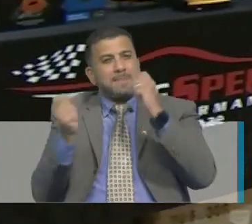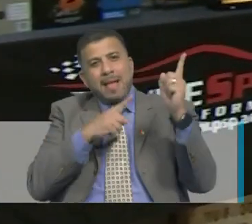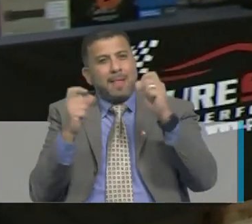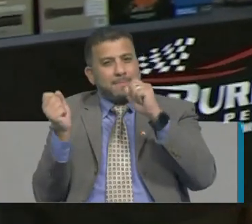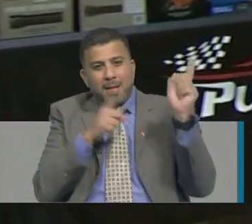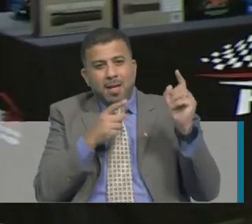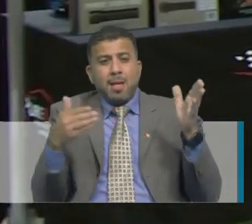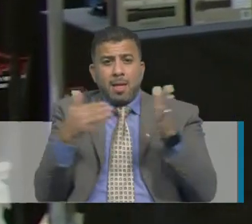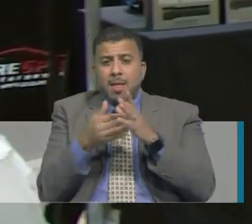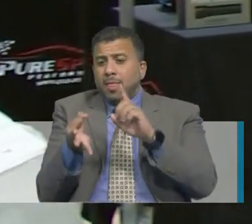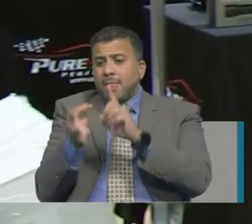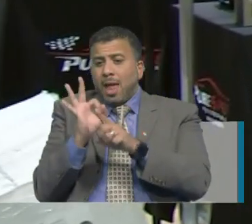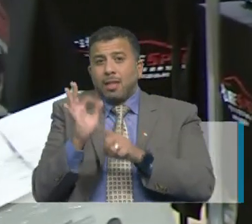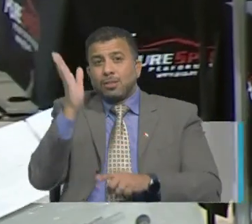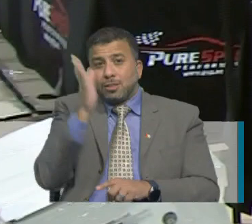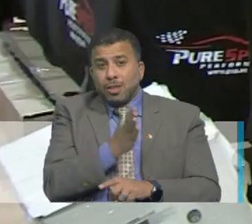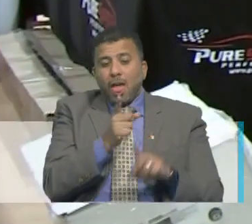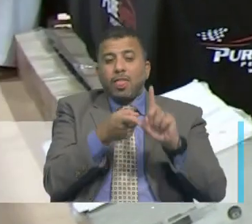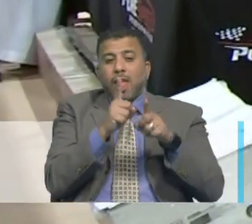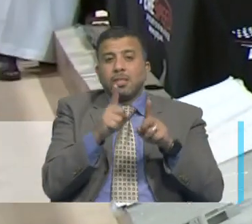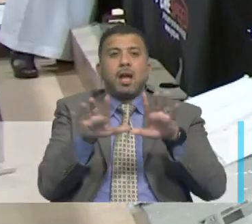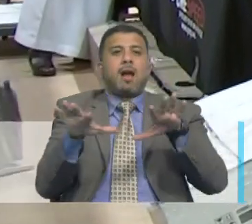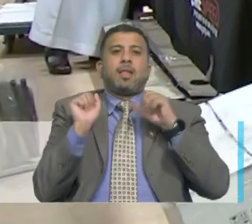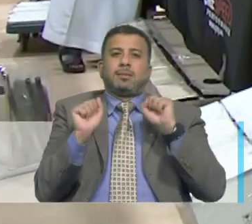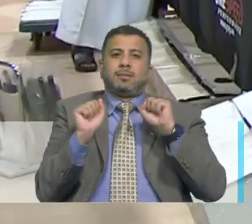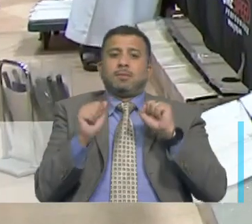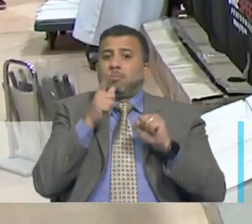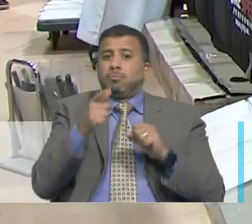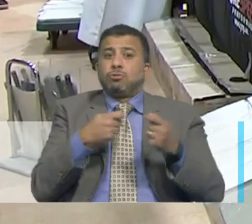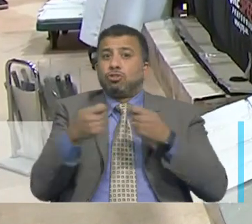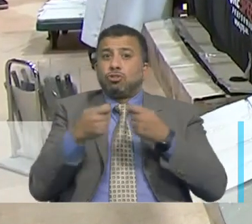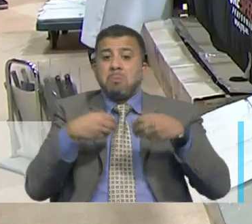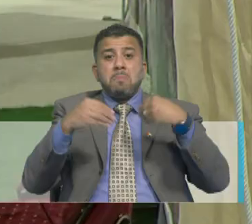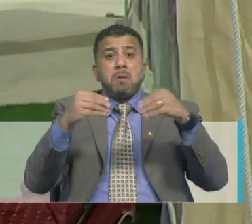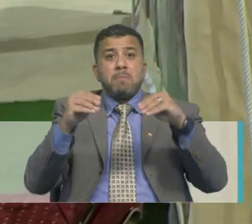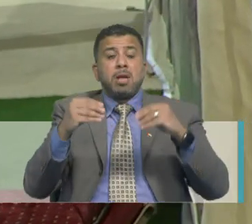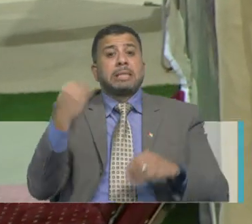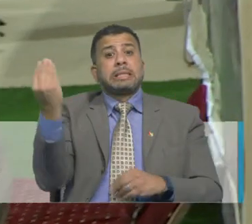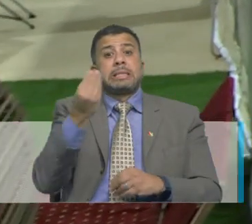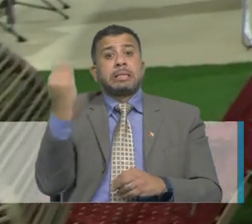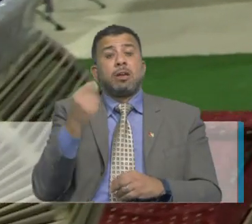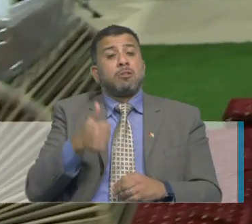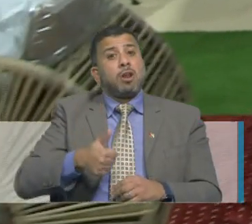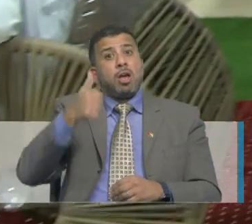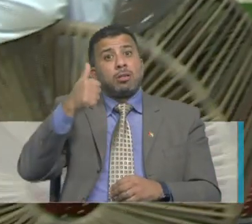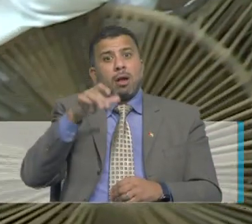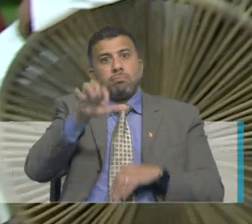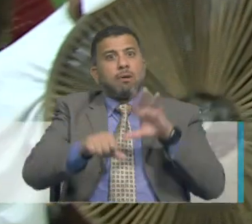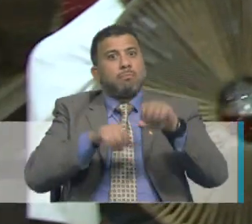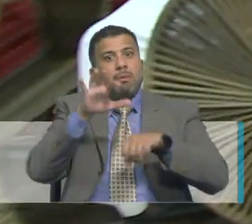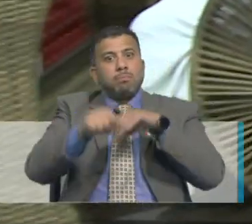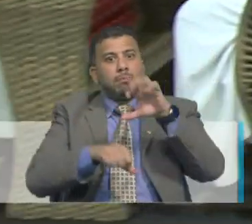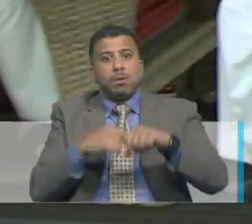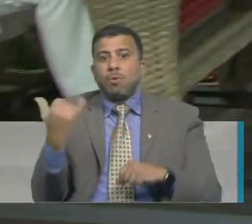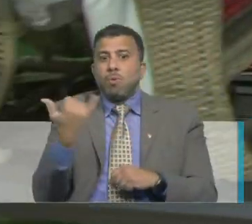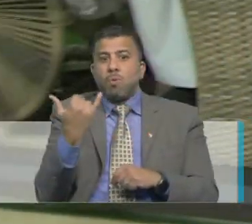حتى 13 من نوفمبر الجاري، حدث تجاري وسياحي نجح سريعاً في حجز مكانة